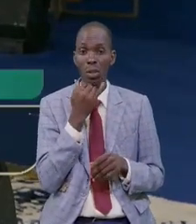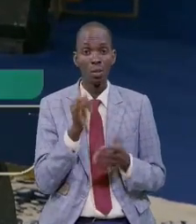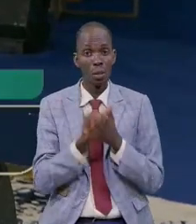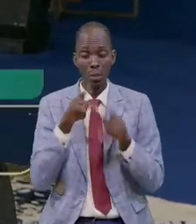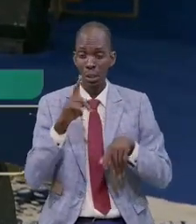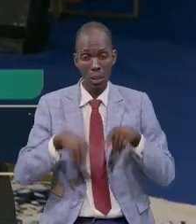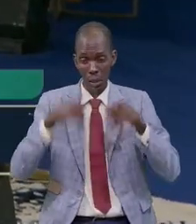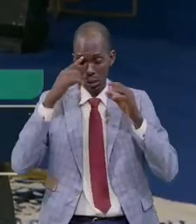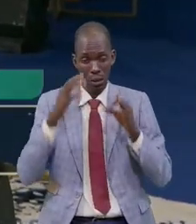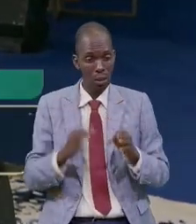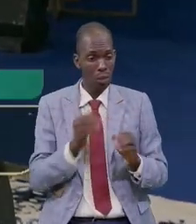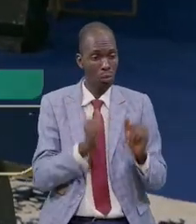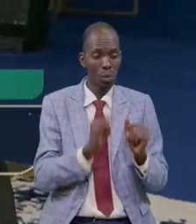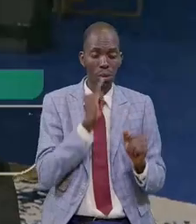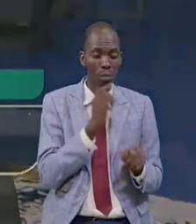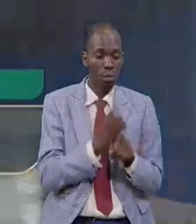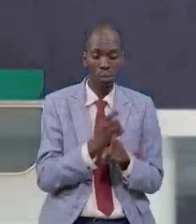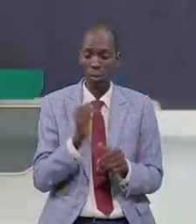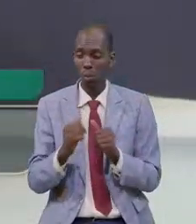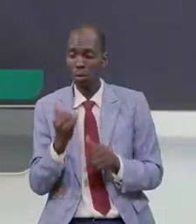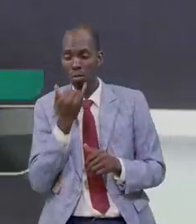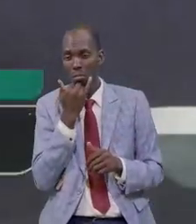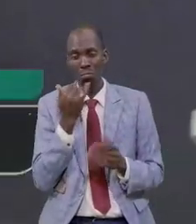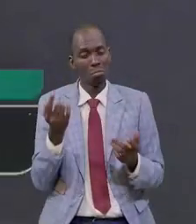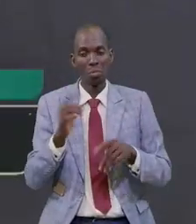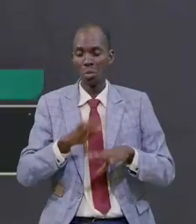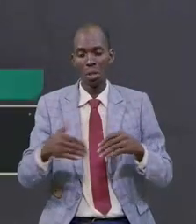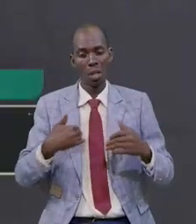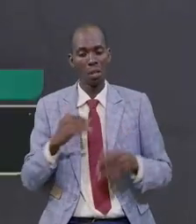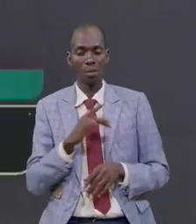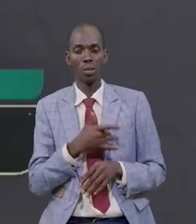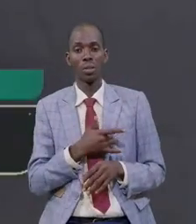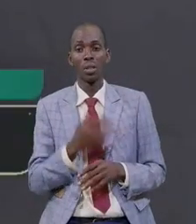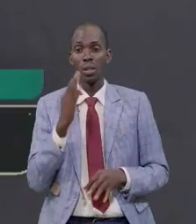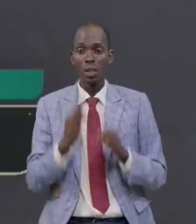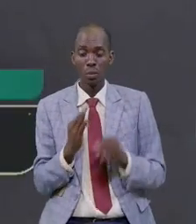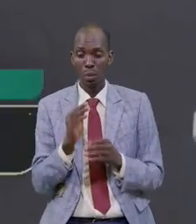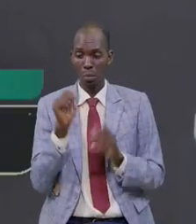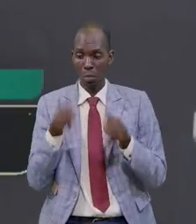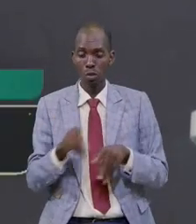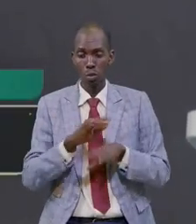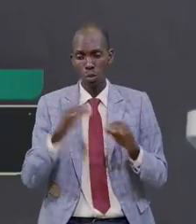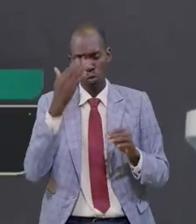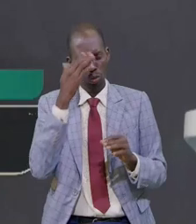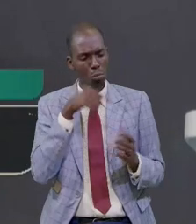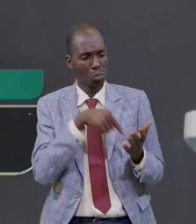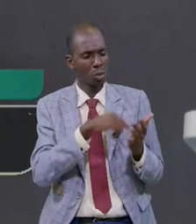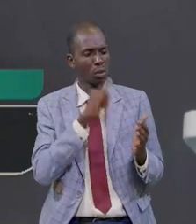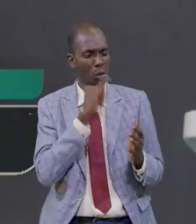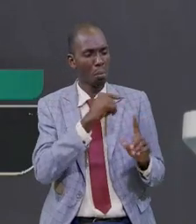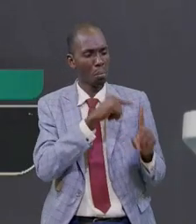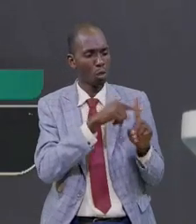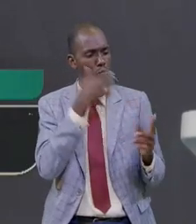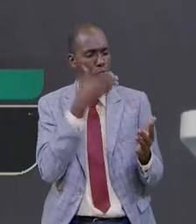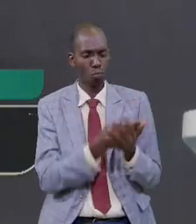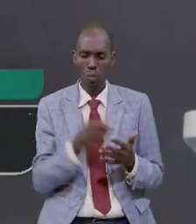mauvais si la personne n'a pas de conviction ceci est positif l'autre est négatif comment peut-il avoir la